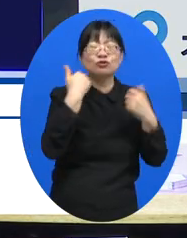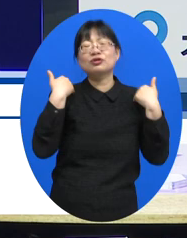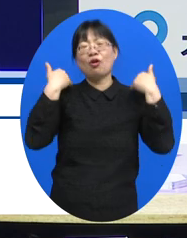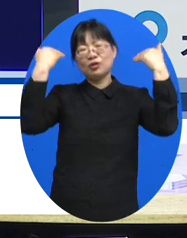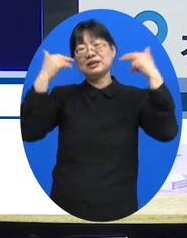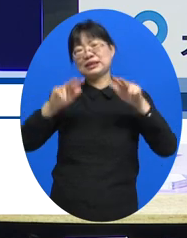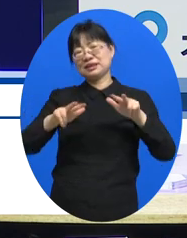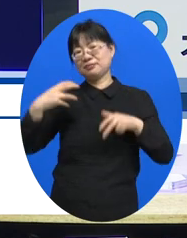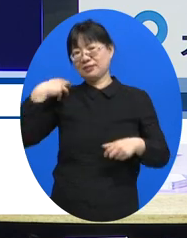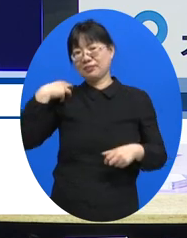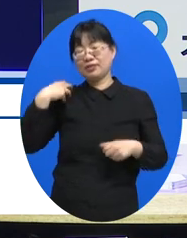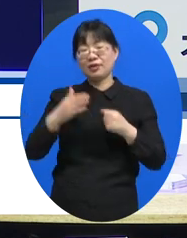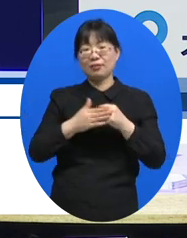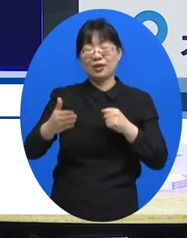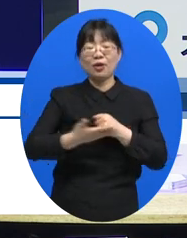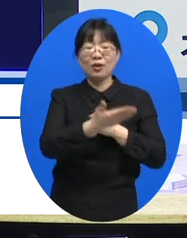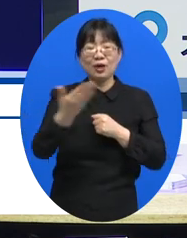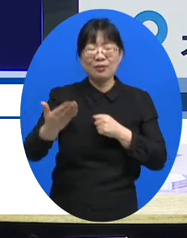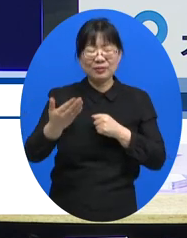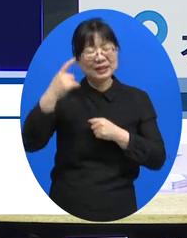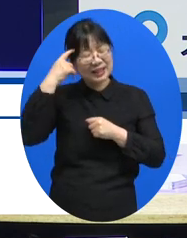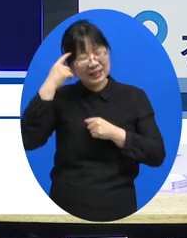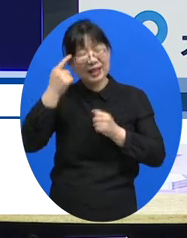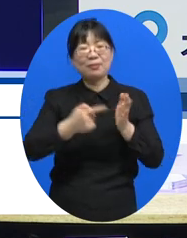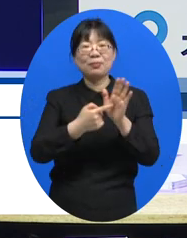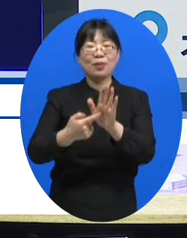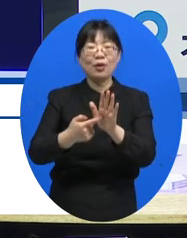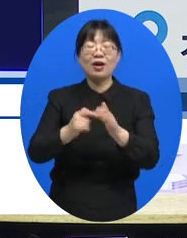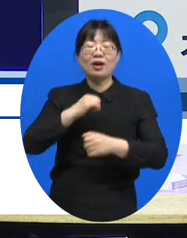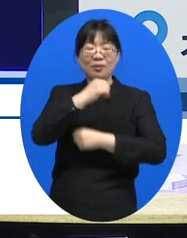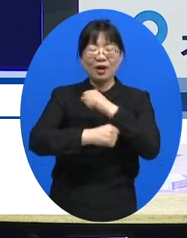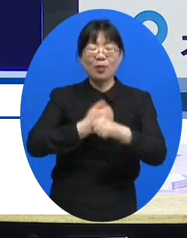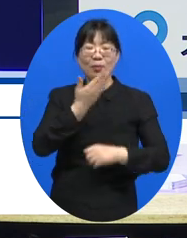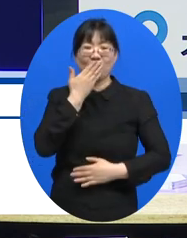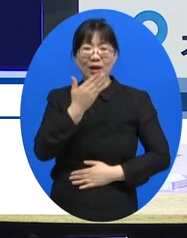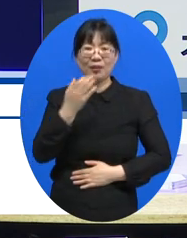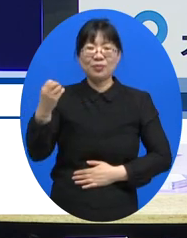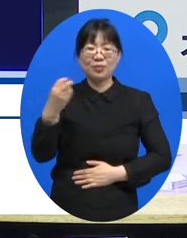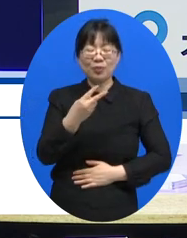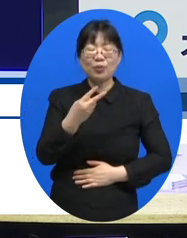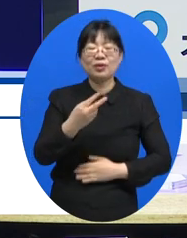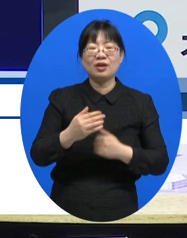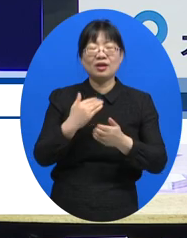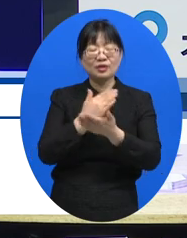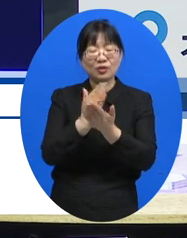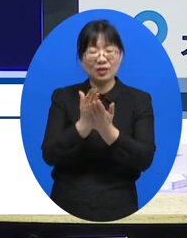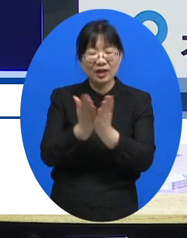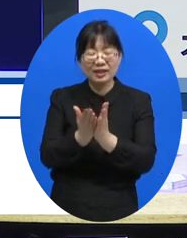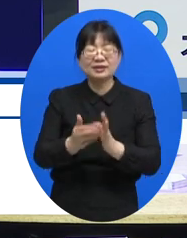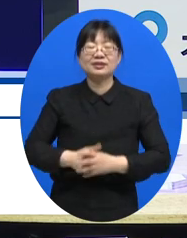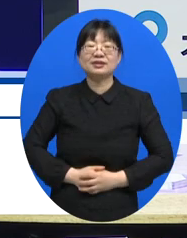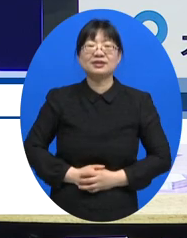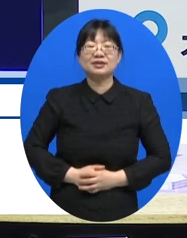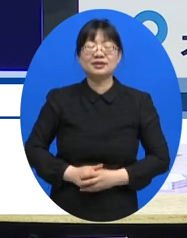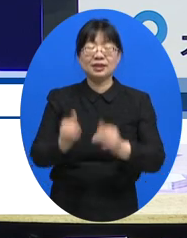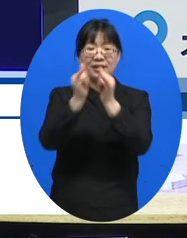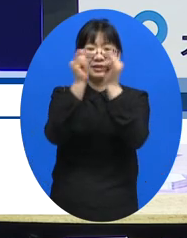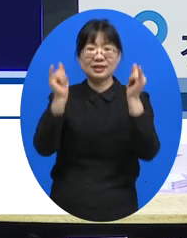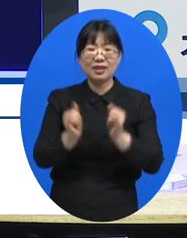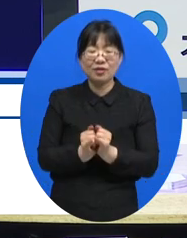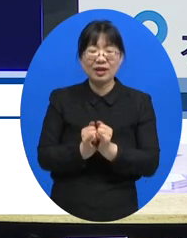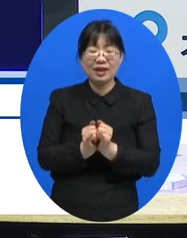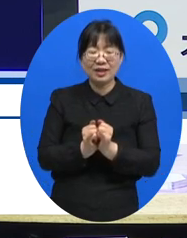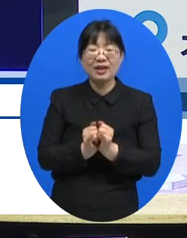기성세대입니다. 여러분들의 뜻을 펼치고 마음껏 하고 싶은 것을 하고 하게끔 하는 그